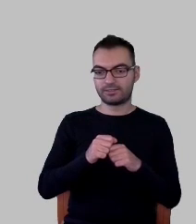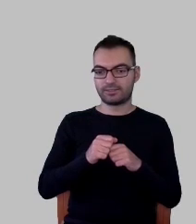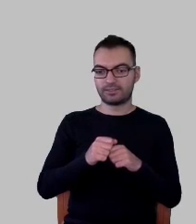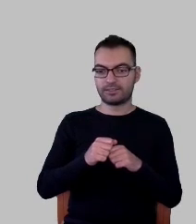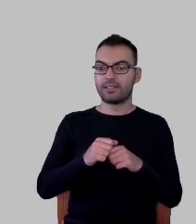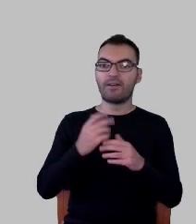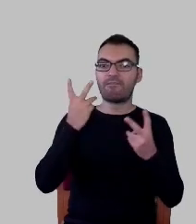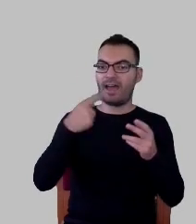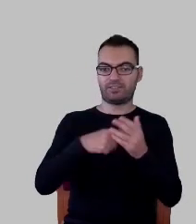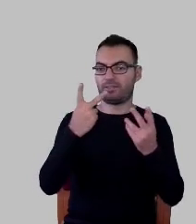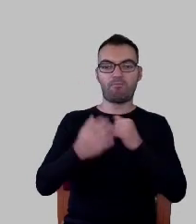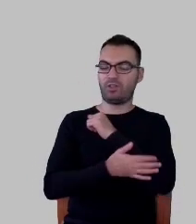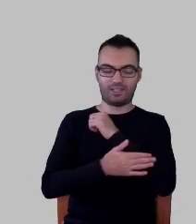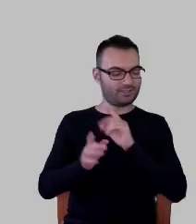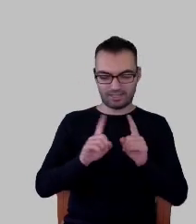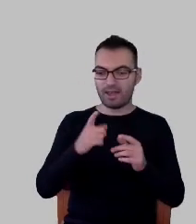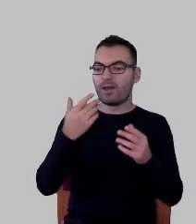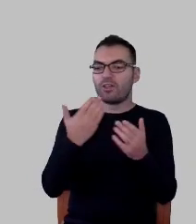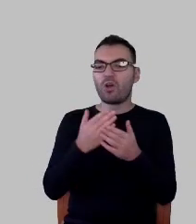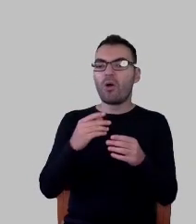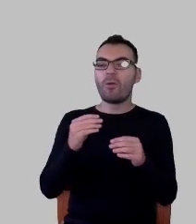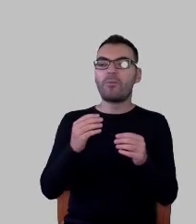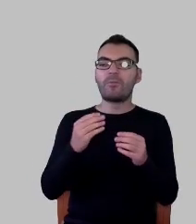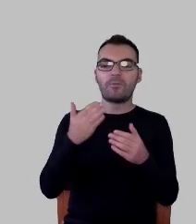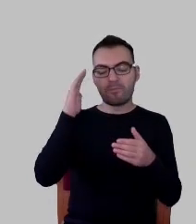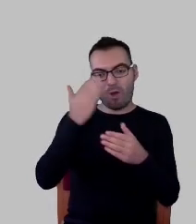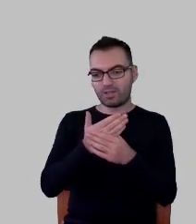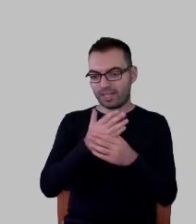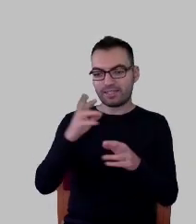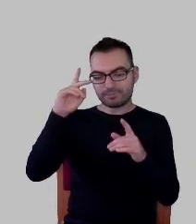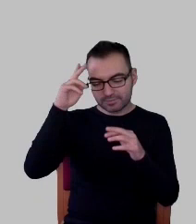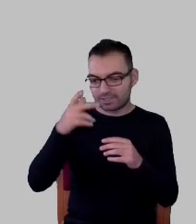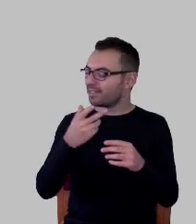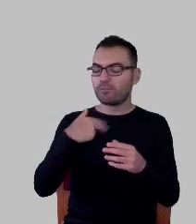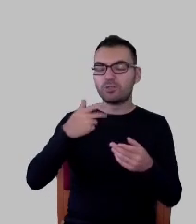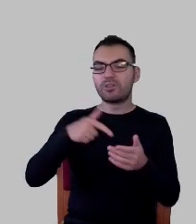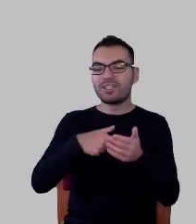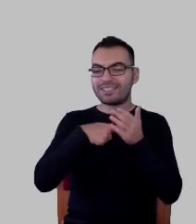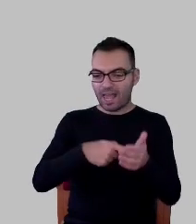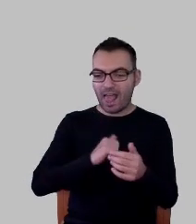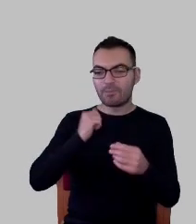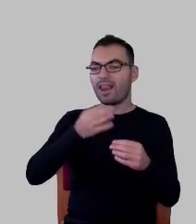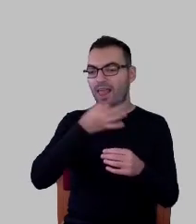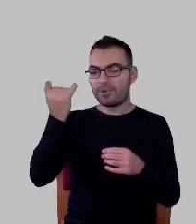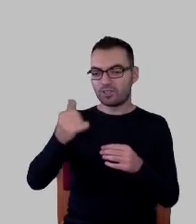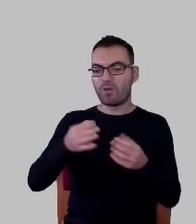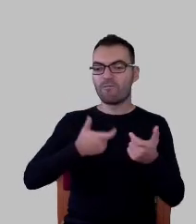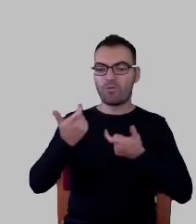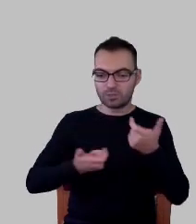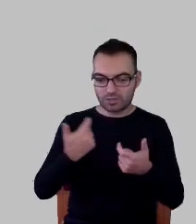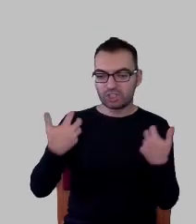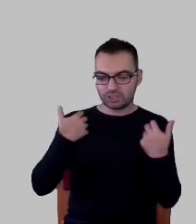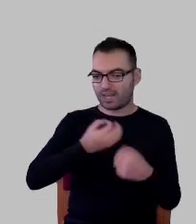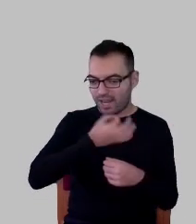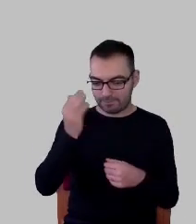celem samym sobie. Ona ma służyć temu, żebyśmy wiedzieli, jak poprawić funkcjonowanie dziecka, jak pomóc mu lepiej funkcjonować, jak